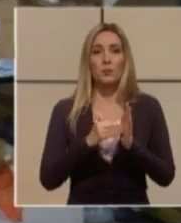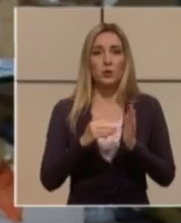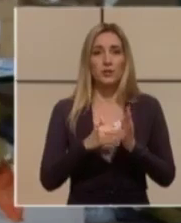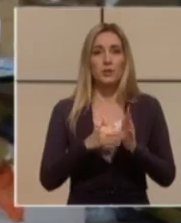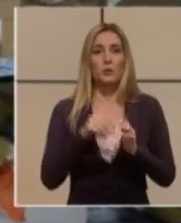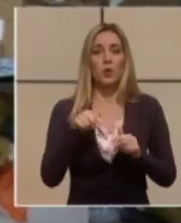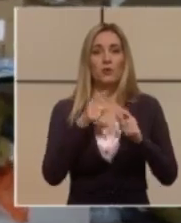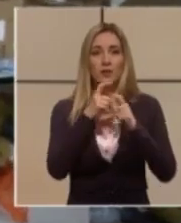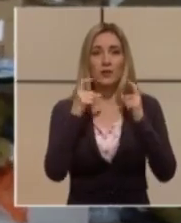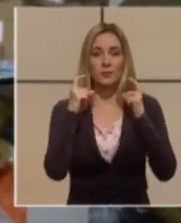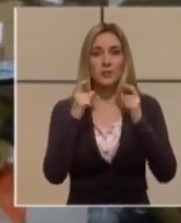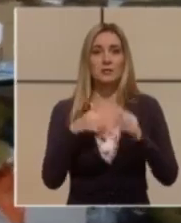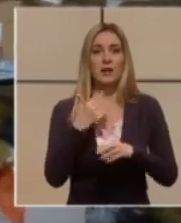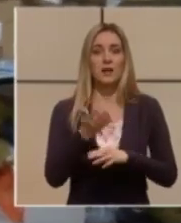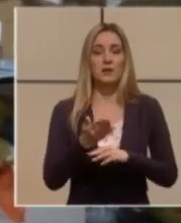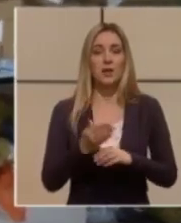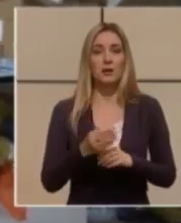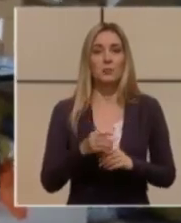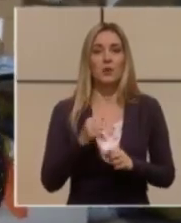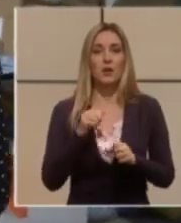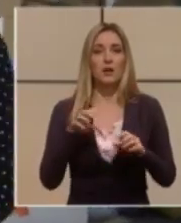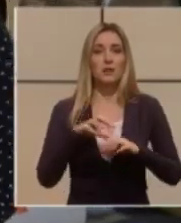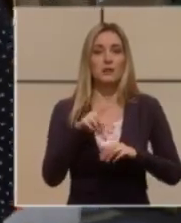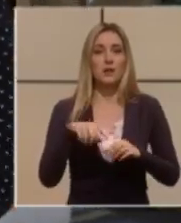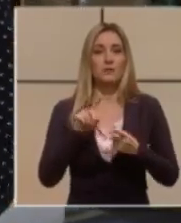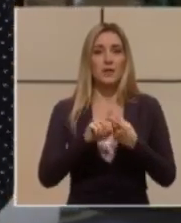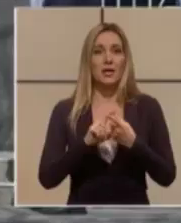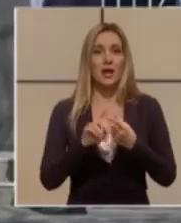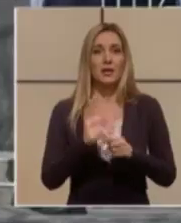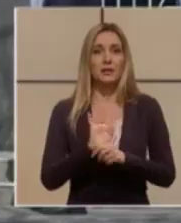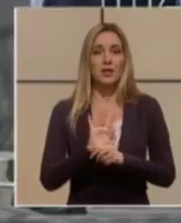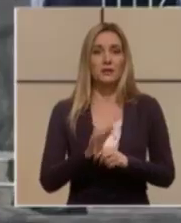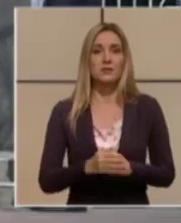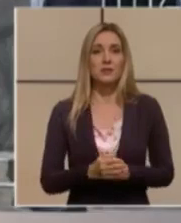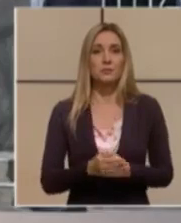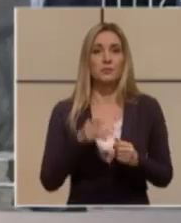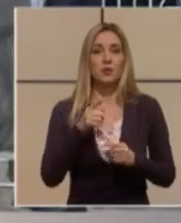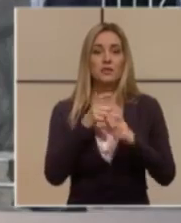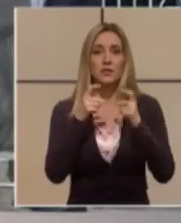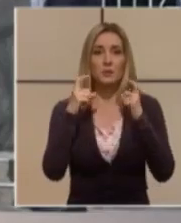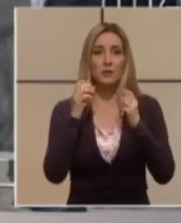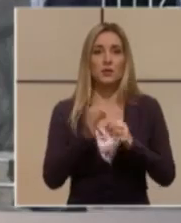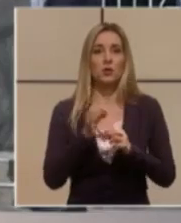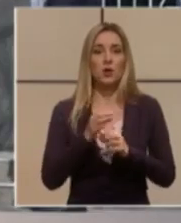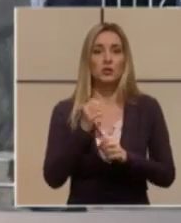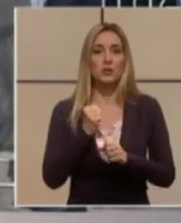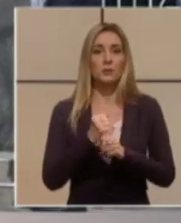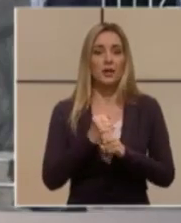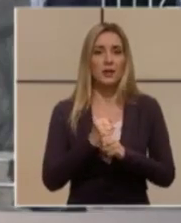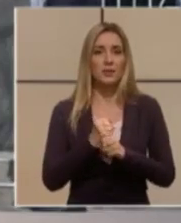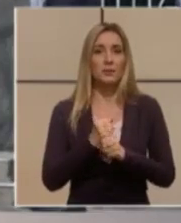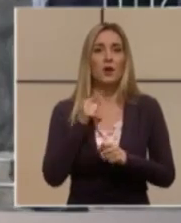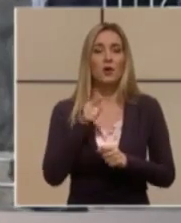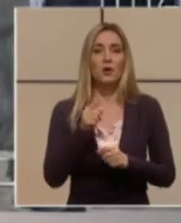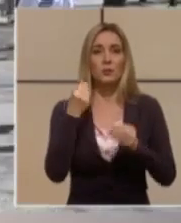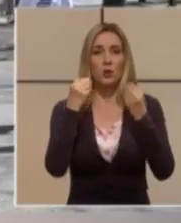Ove ovdje maskice darujemo djelatnicima federalne televizije. Osim maske u krojačkim radnjama i tvrtkama tekstila,